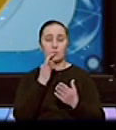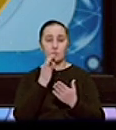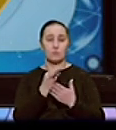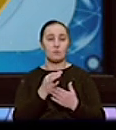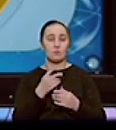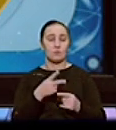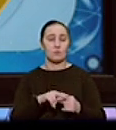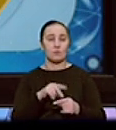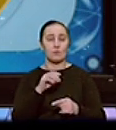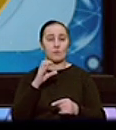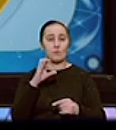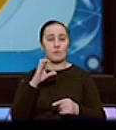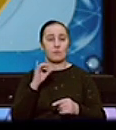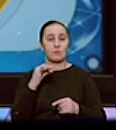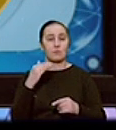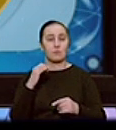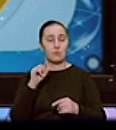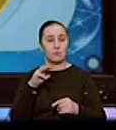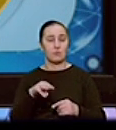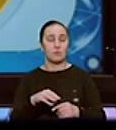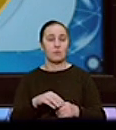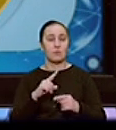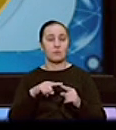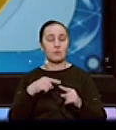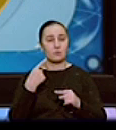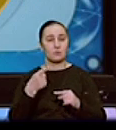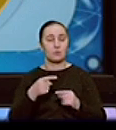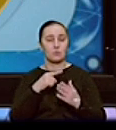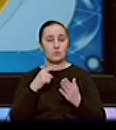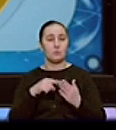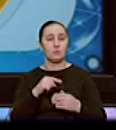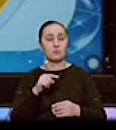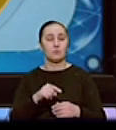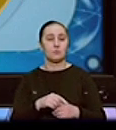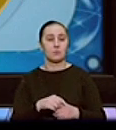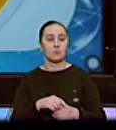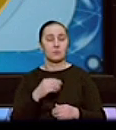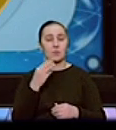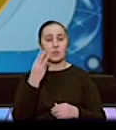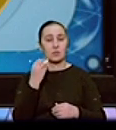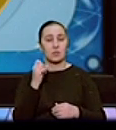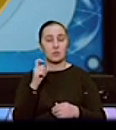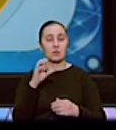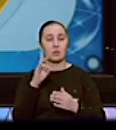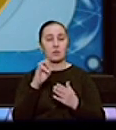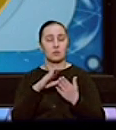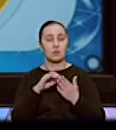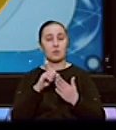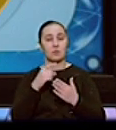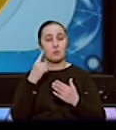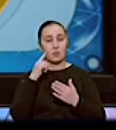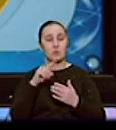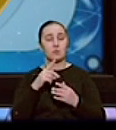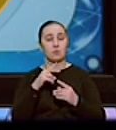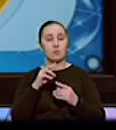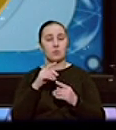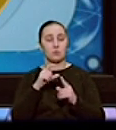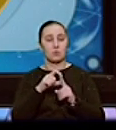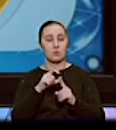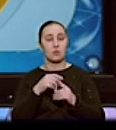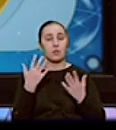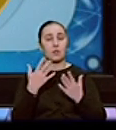javob sifat. Keyingi savol. Shaxs narsaning belgisini bildirgan